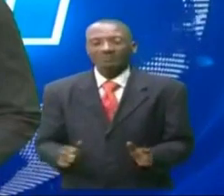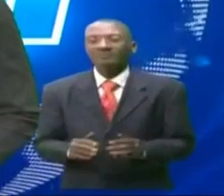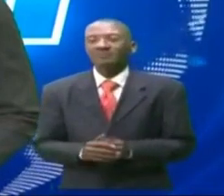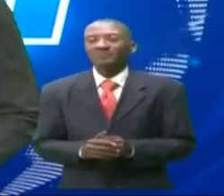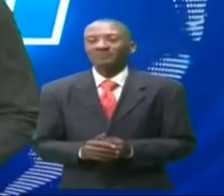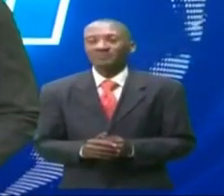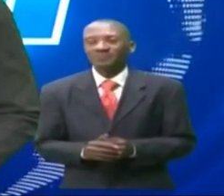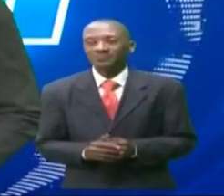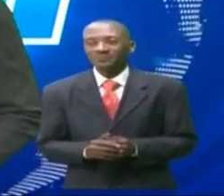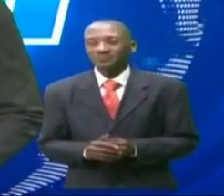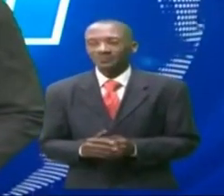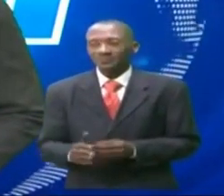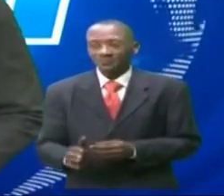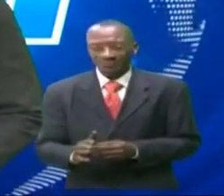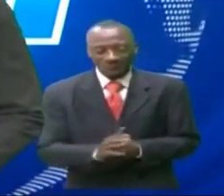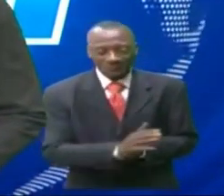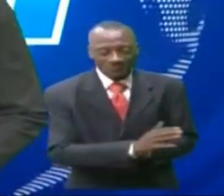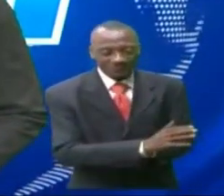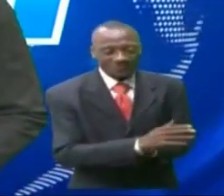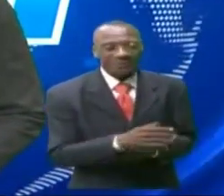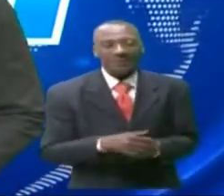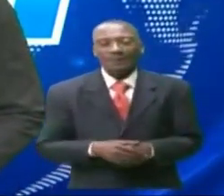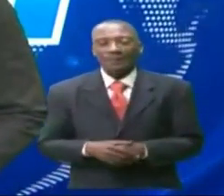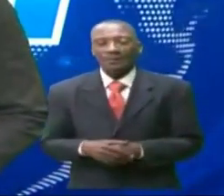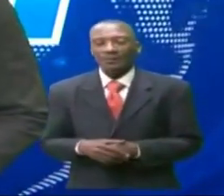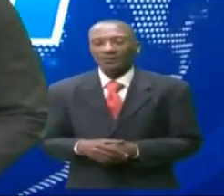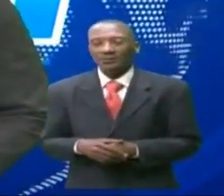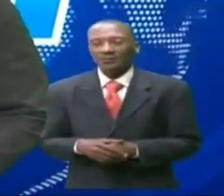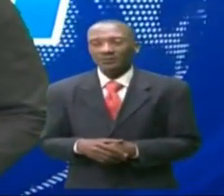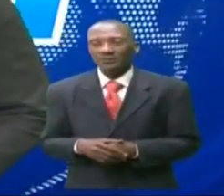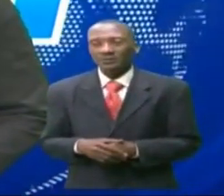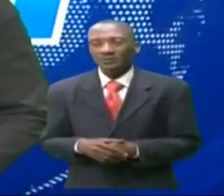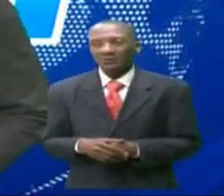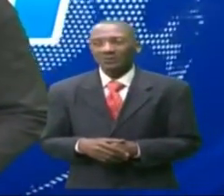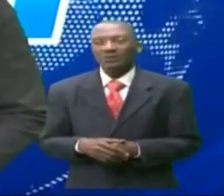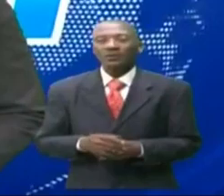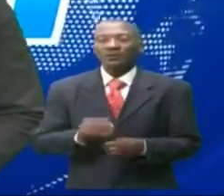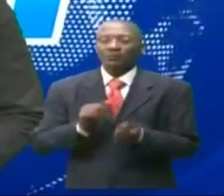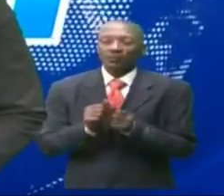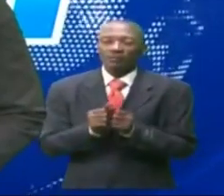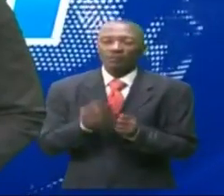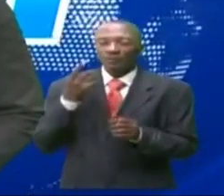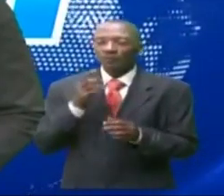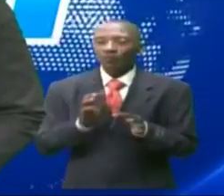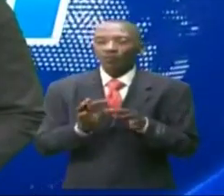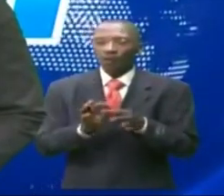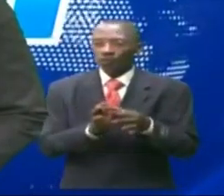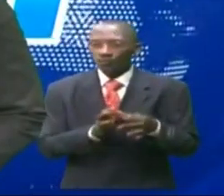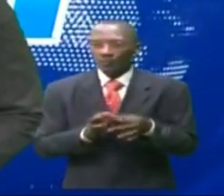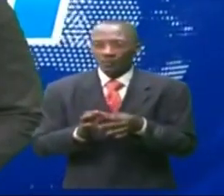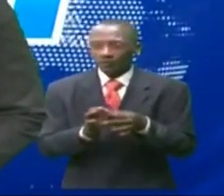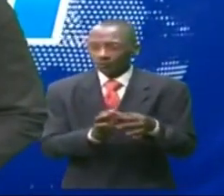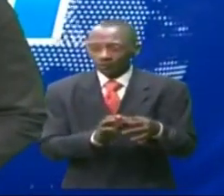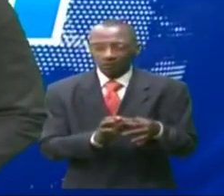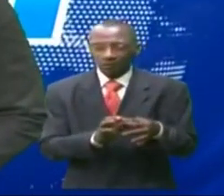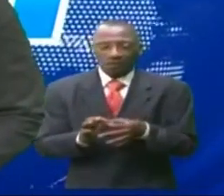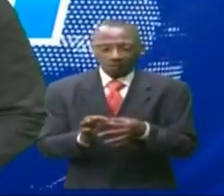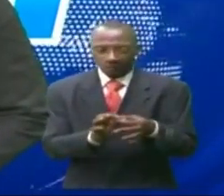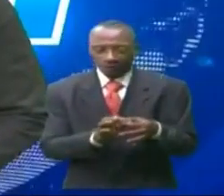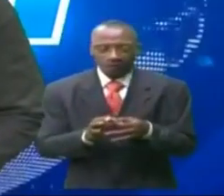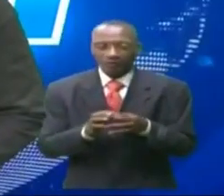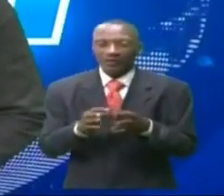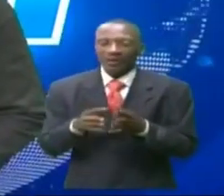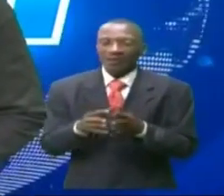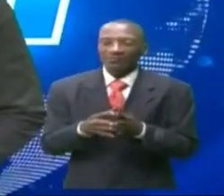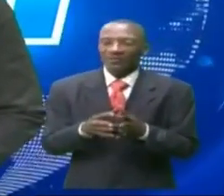pays du plan cadre de coopération a été organisé par le système des Nations Unies à l'intention de membres du gouvernement, les représentants